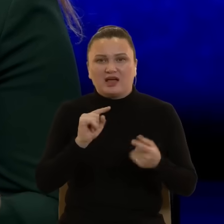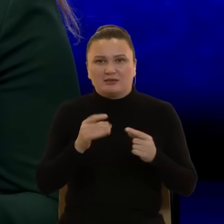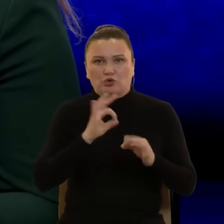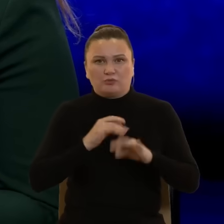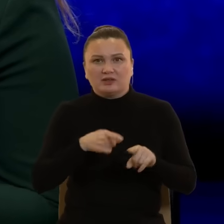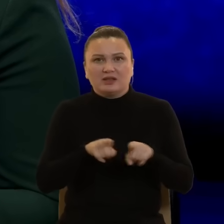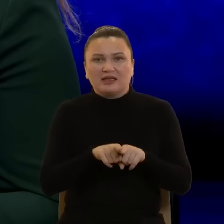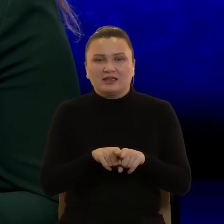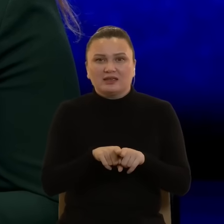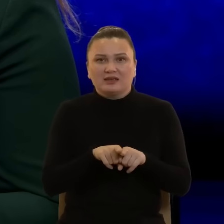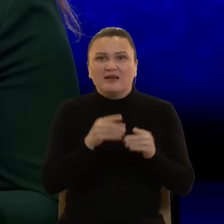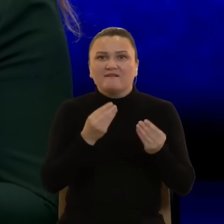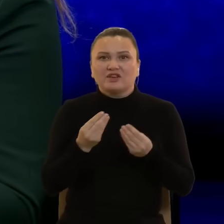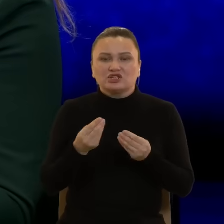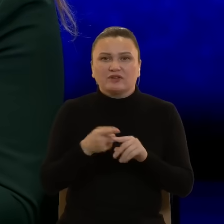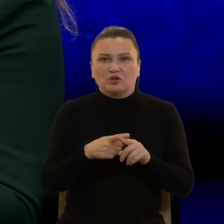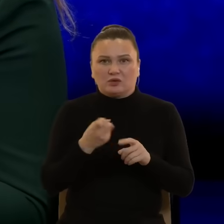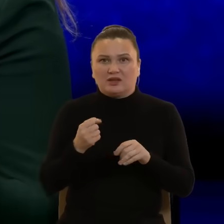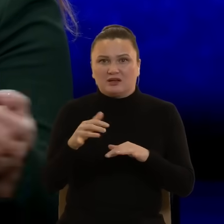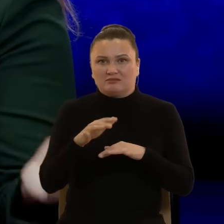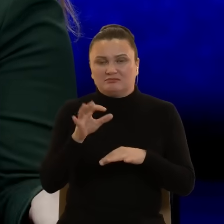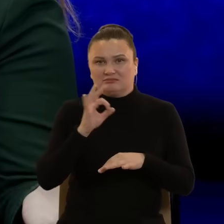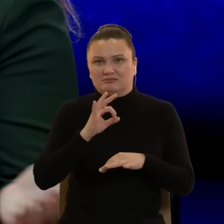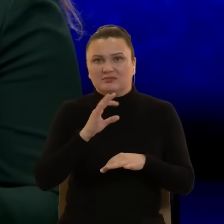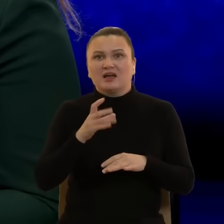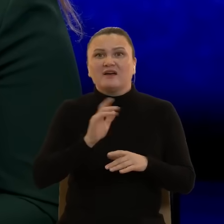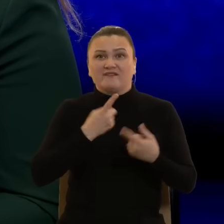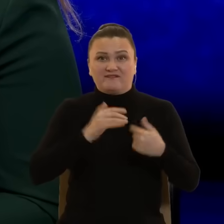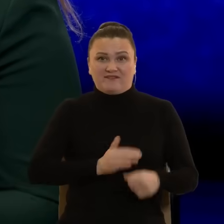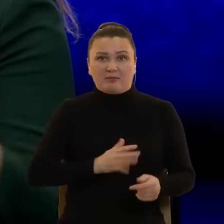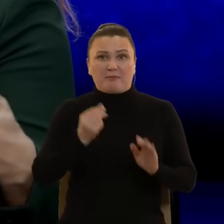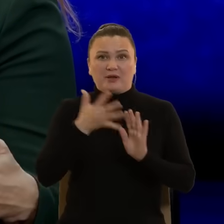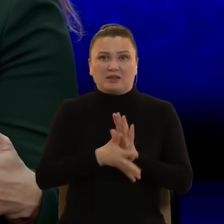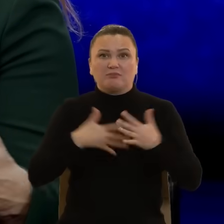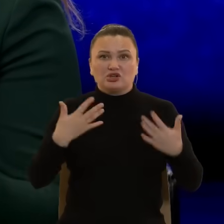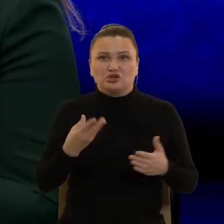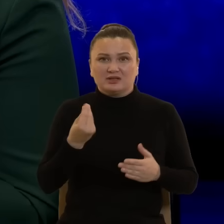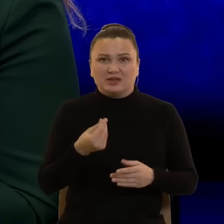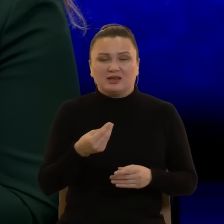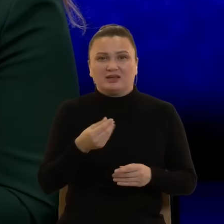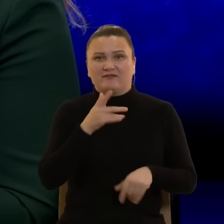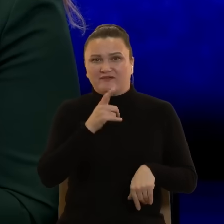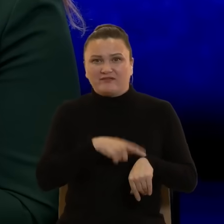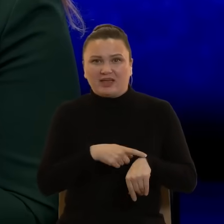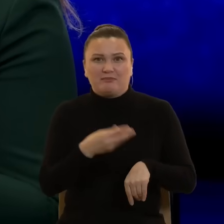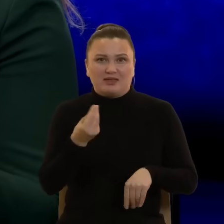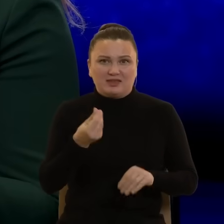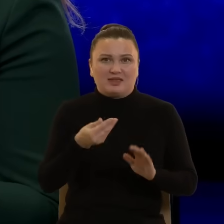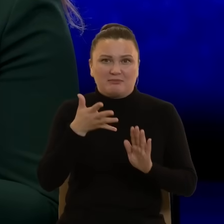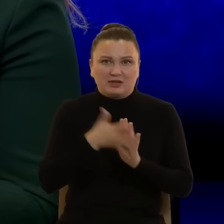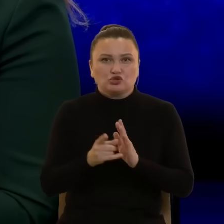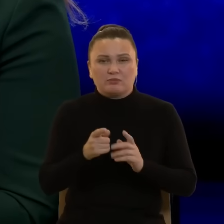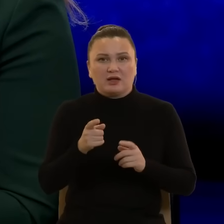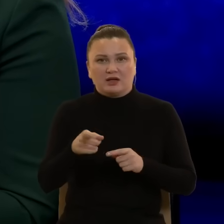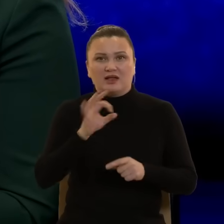такие непредсказуемые вещества, которые вышли на рынок. Компания потратила огромные деньги, потратила время для того, чтобы препарат